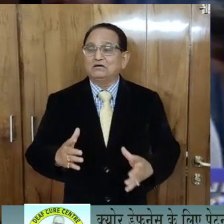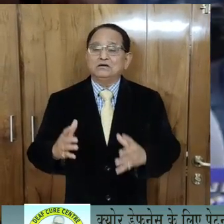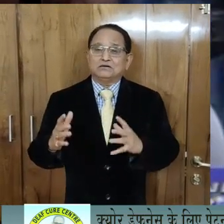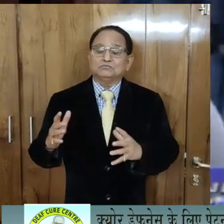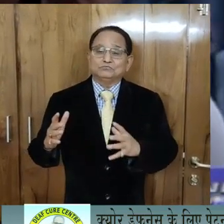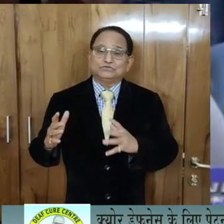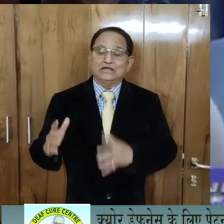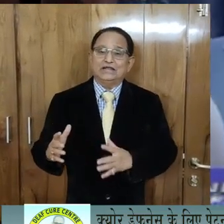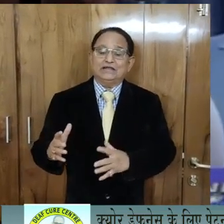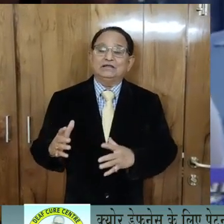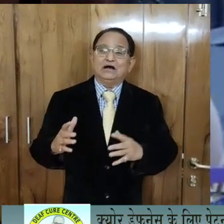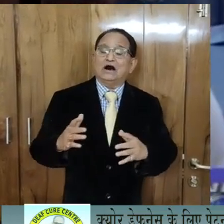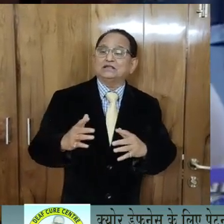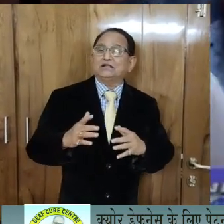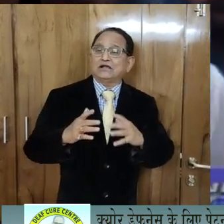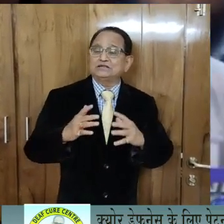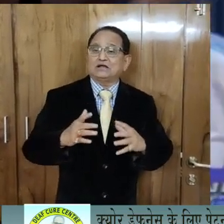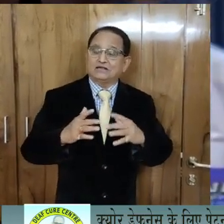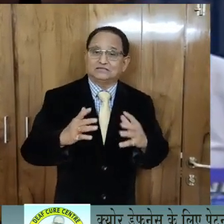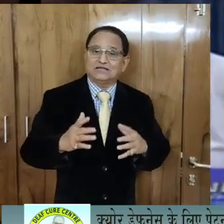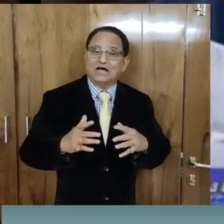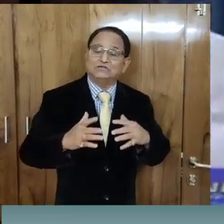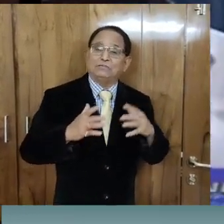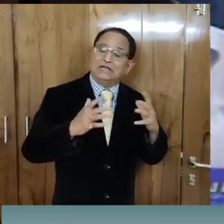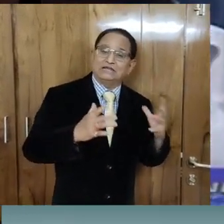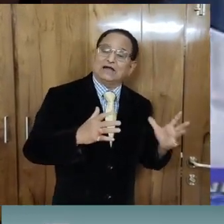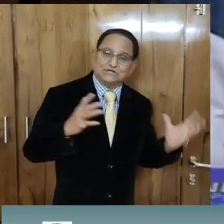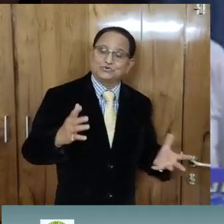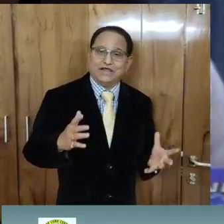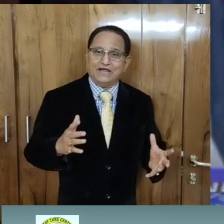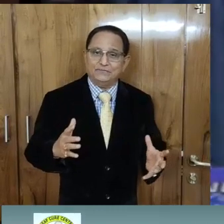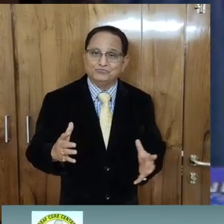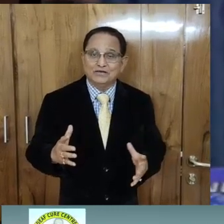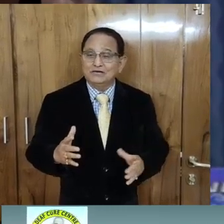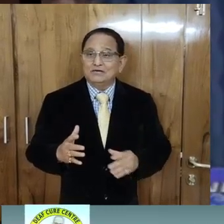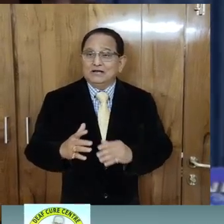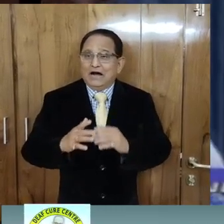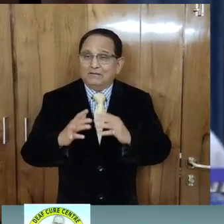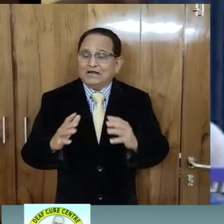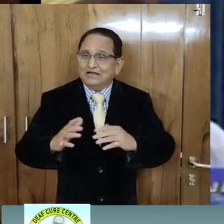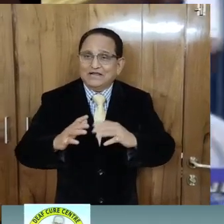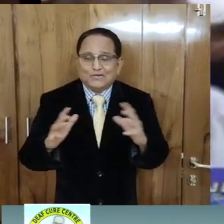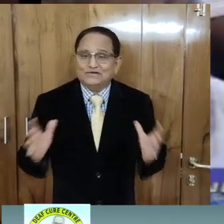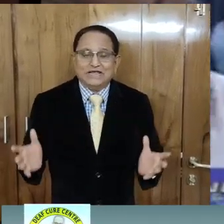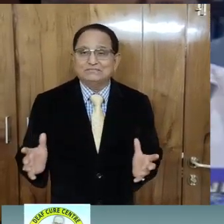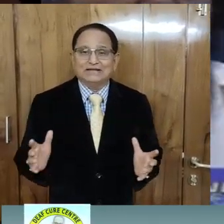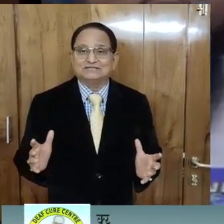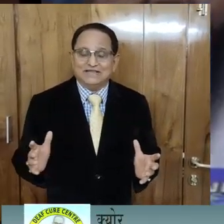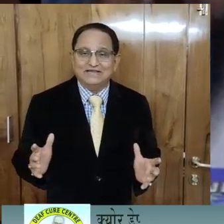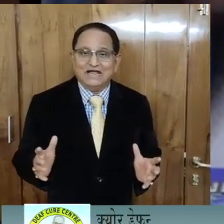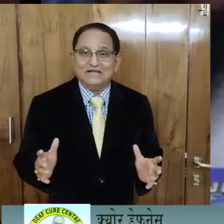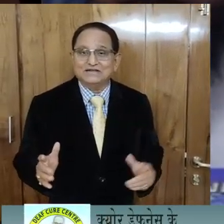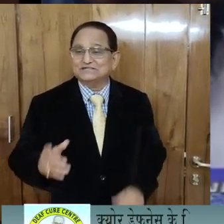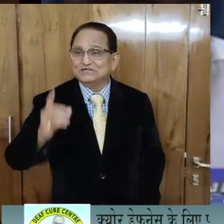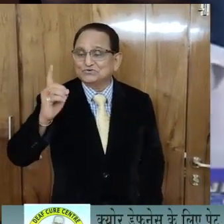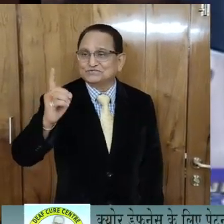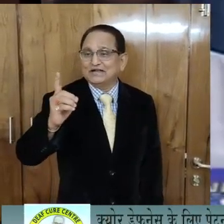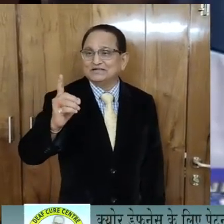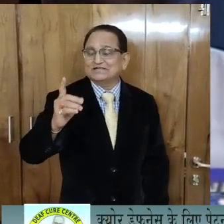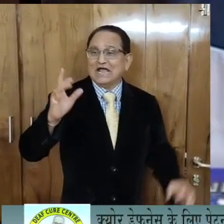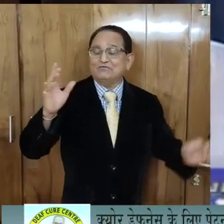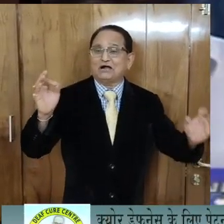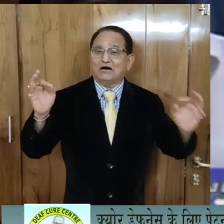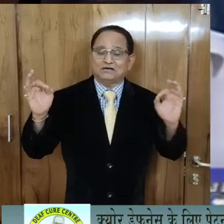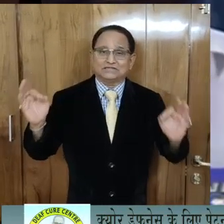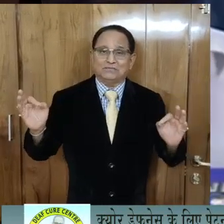बढ़ोदा दिल्ली आजी कई कलकत्ता आजी पहले लगा चुके हैं हमारे लिए कोई नई बात नहीं है नसे शुब